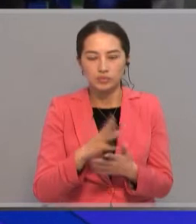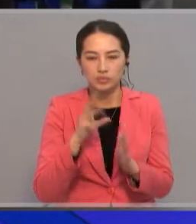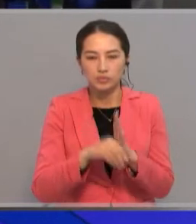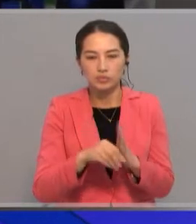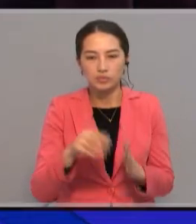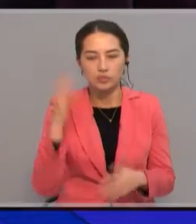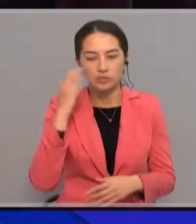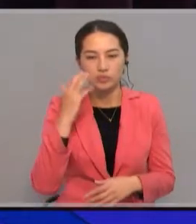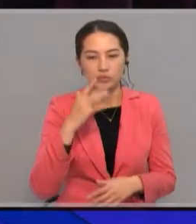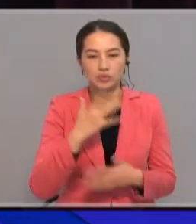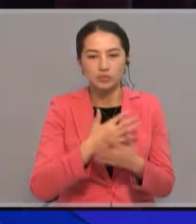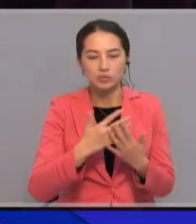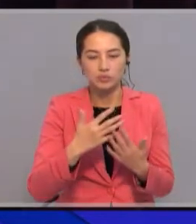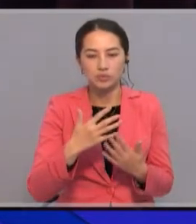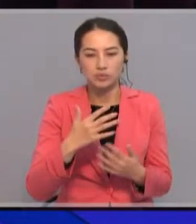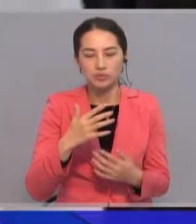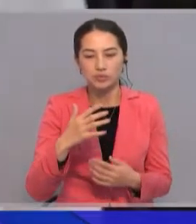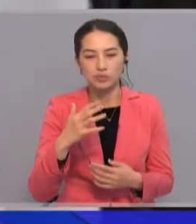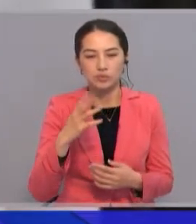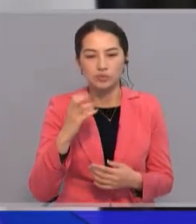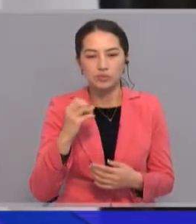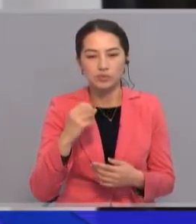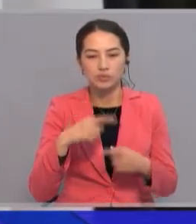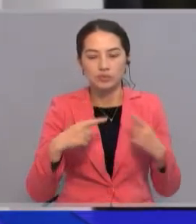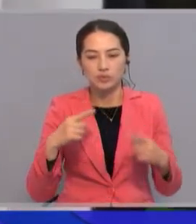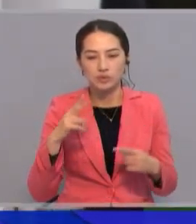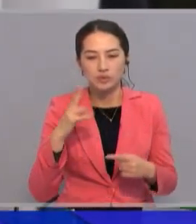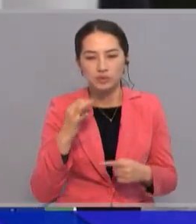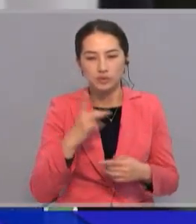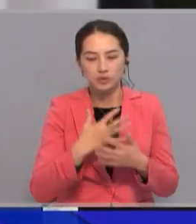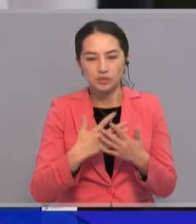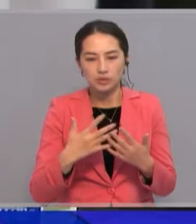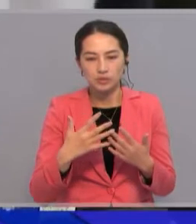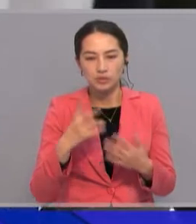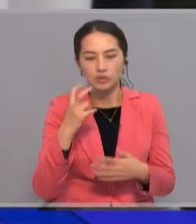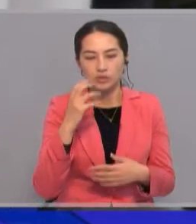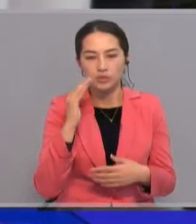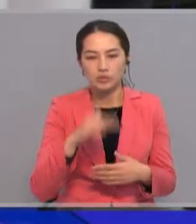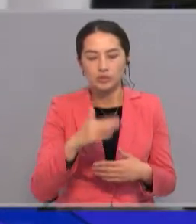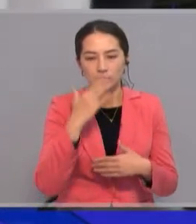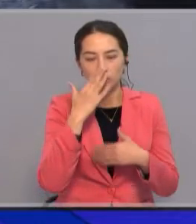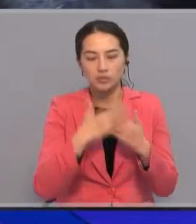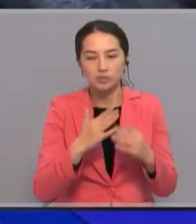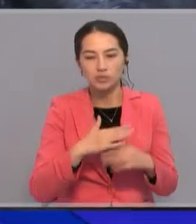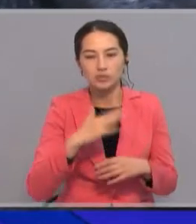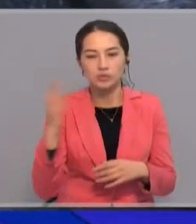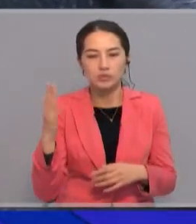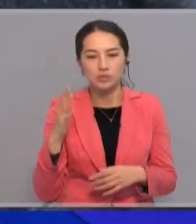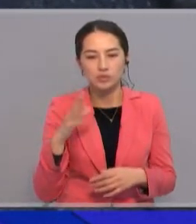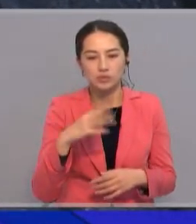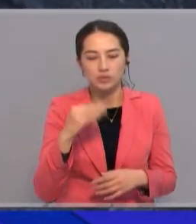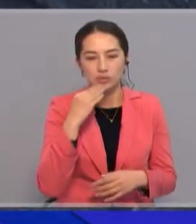қара күзең, мутон, бұлғын, түлкі, қара көл, елтірісі тондары бар. Бағасы 200 мың теңгеден басталады. Мінсіз